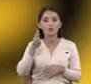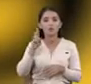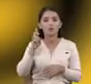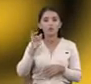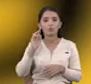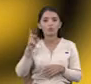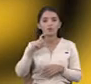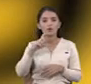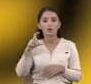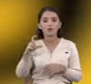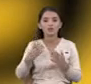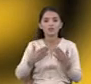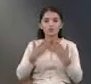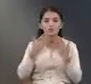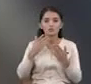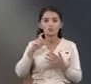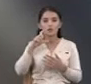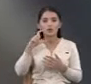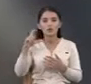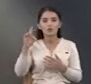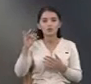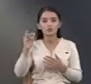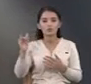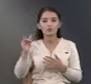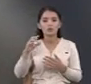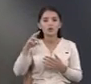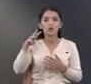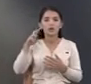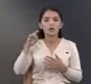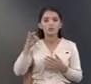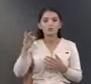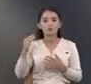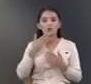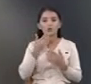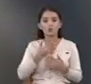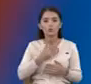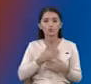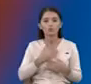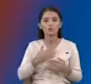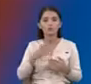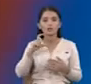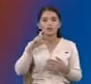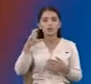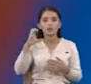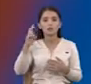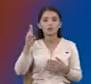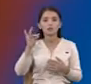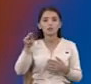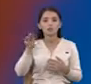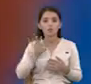Буква «Э» читает Эмму. Эмму любит